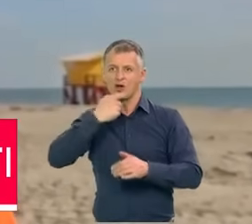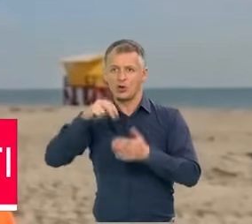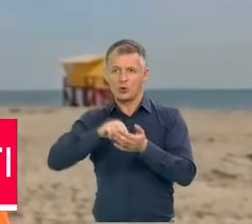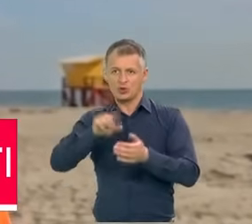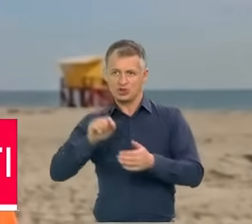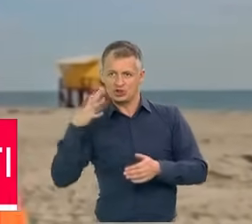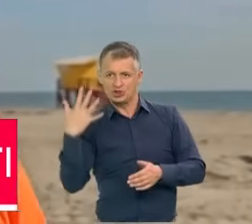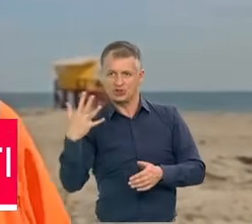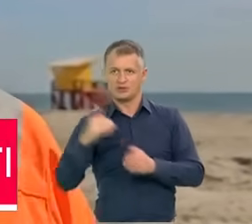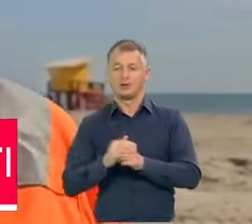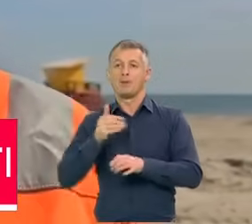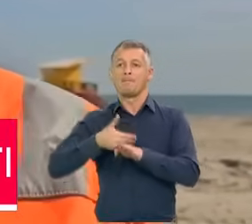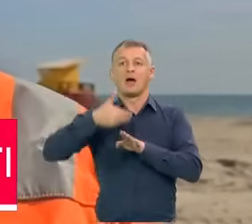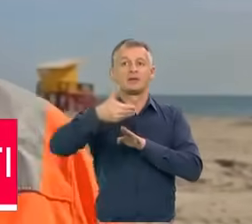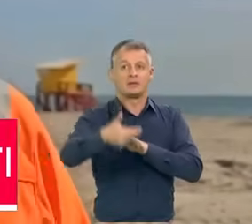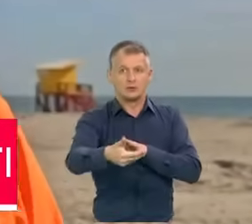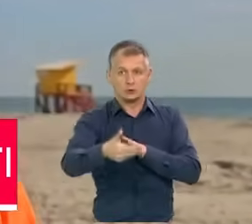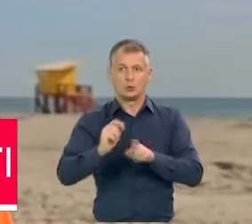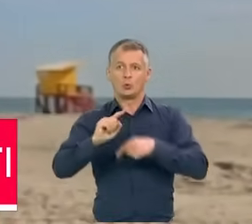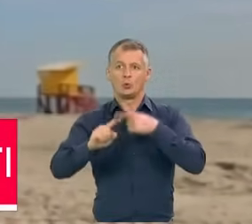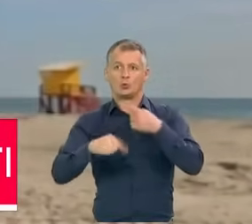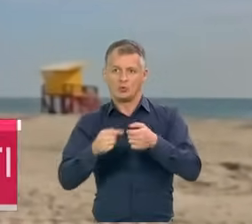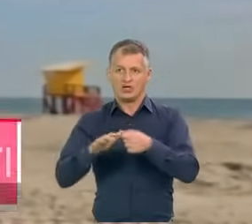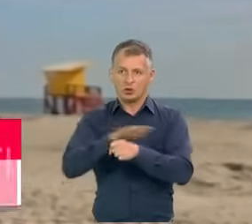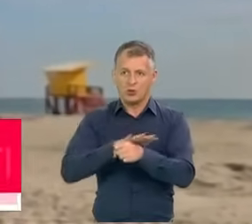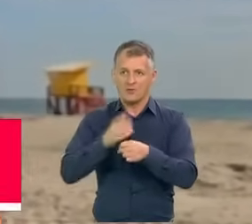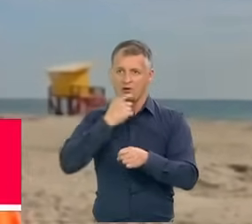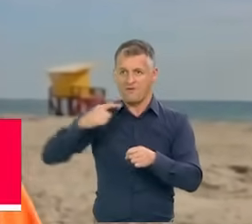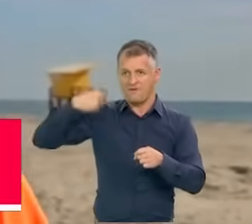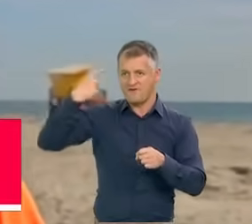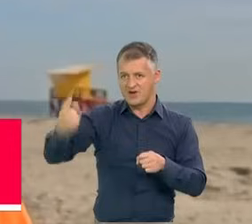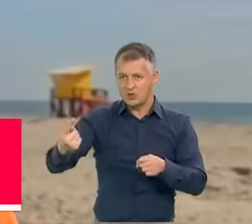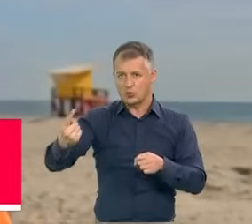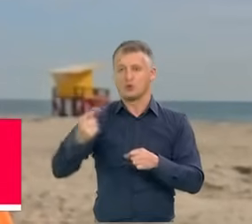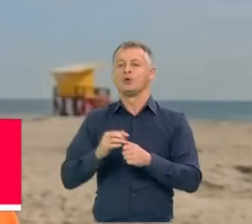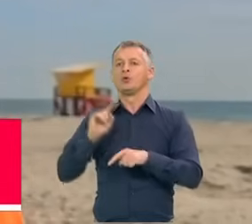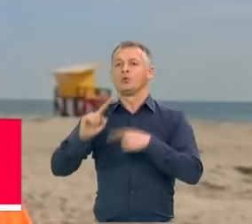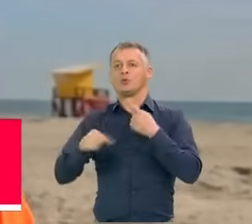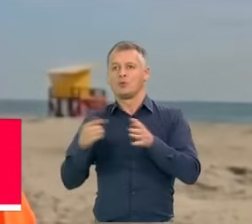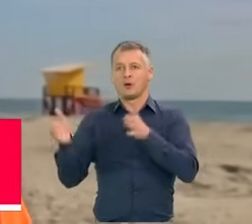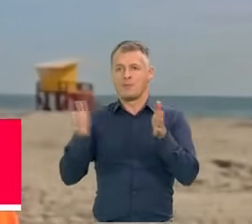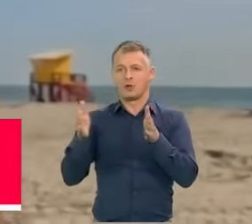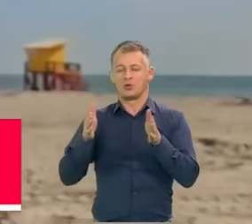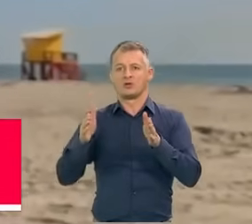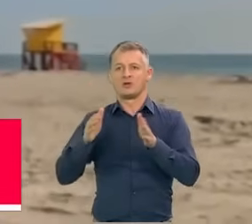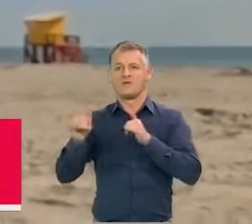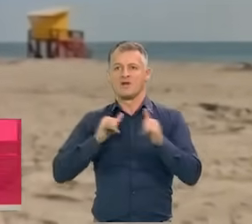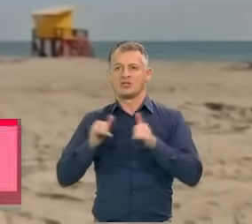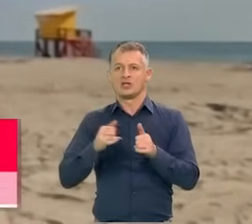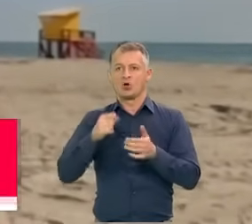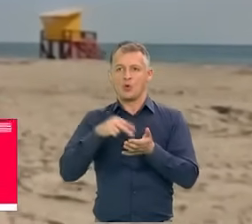2025 ulterior în toamna anului viitor după sezonul estival